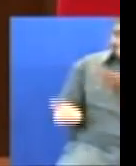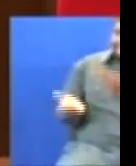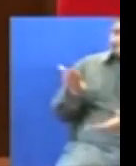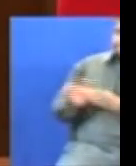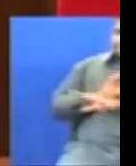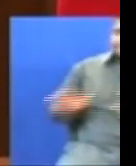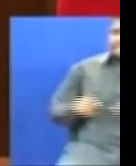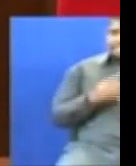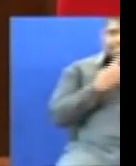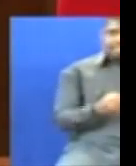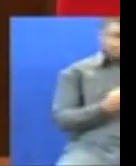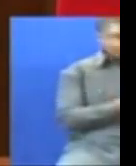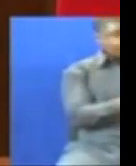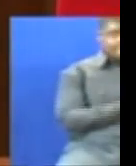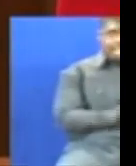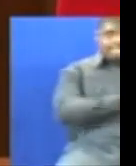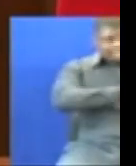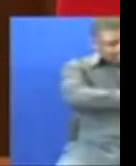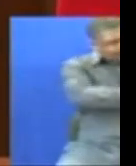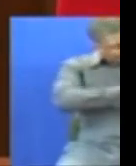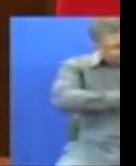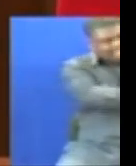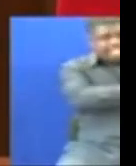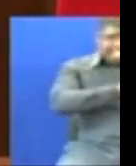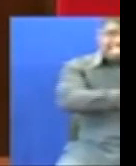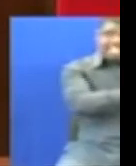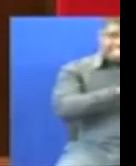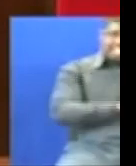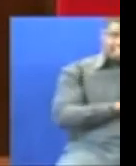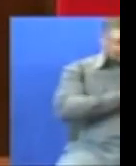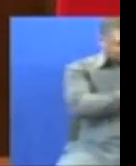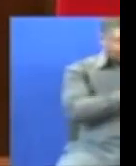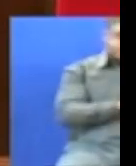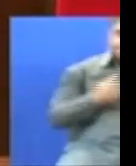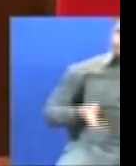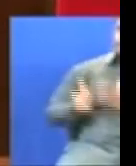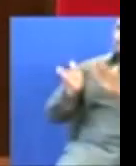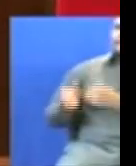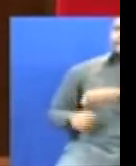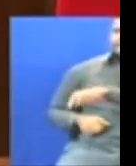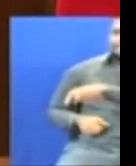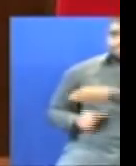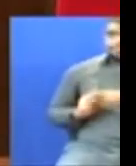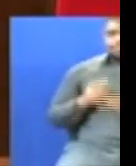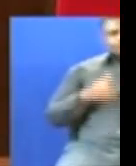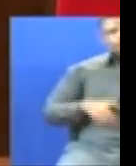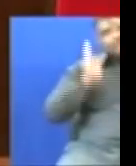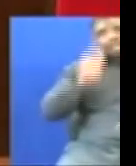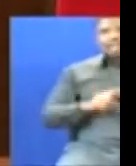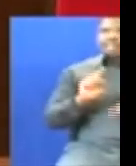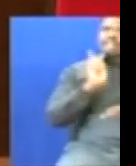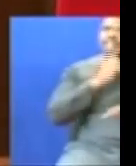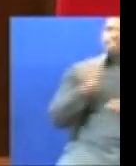tuna mahitaji ya bilioni 53 kurekebisha hizi barabara za dharura. Sasa serikali imekuja na majibu